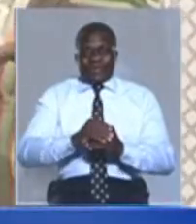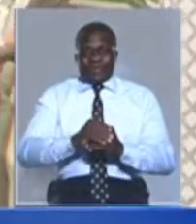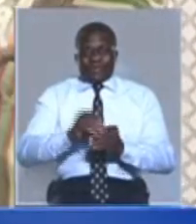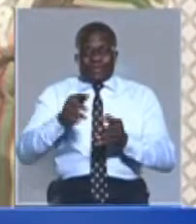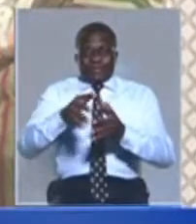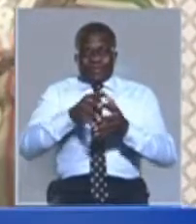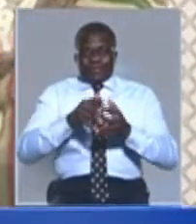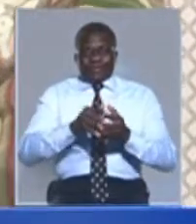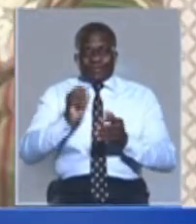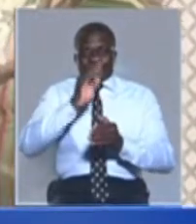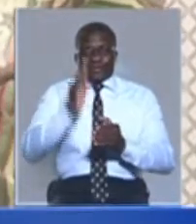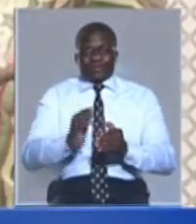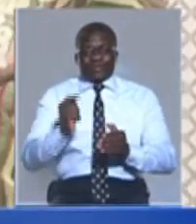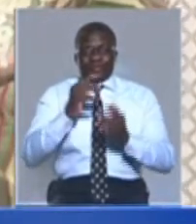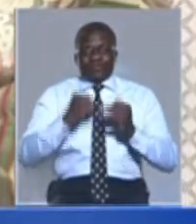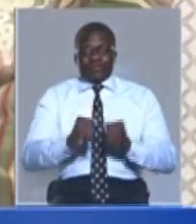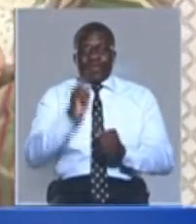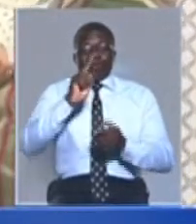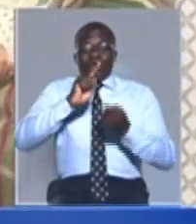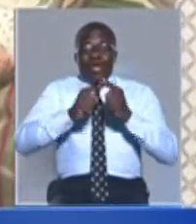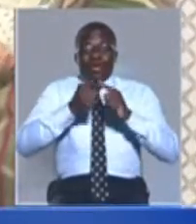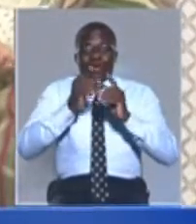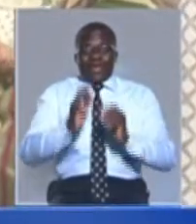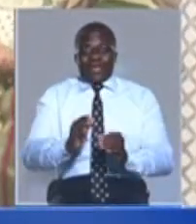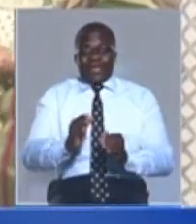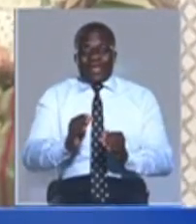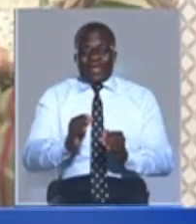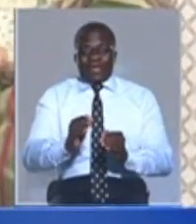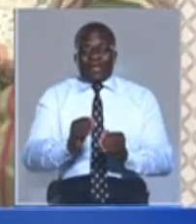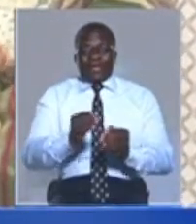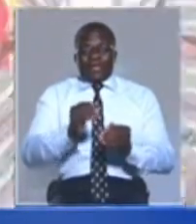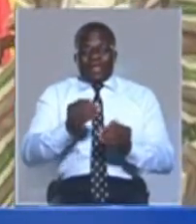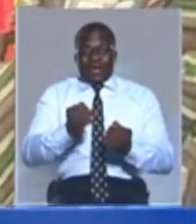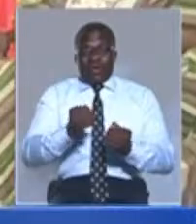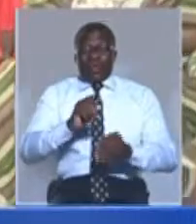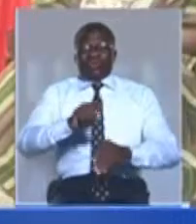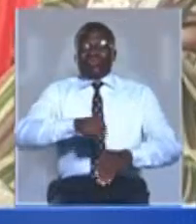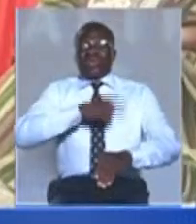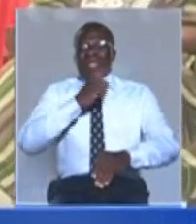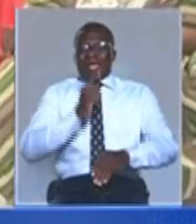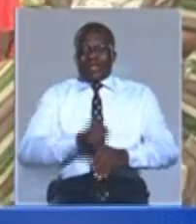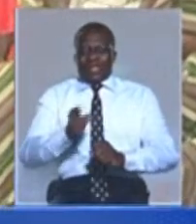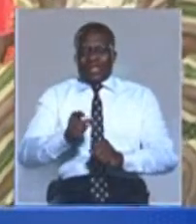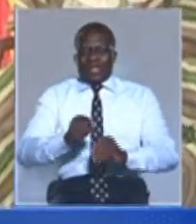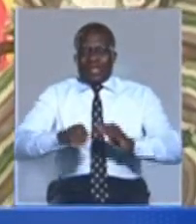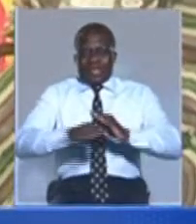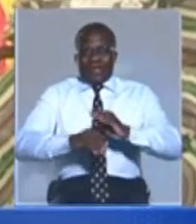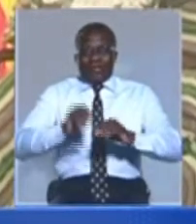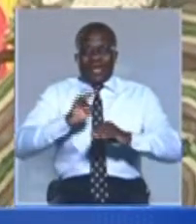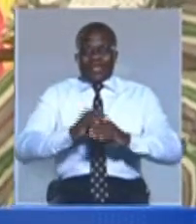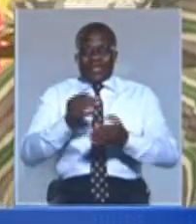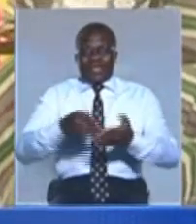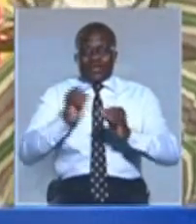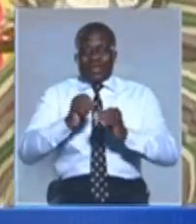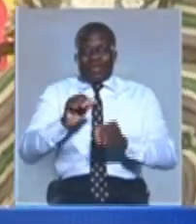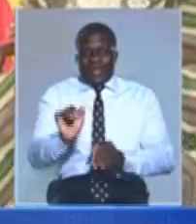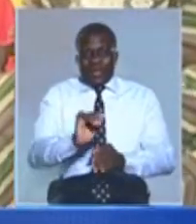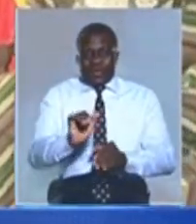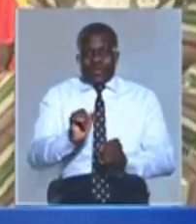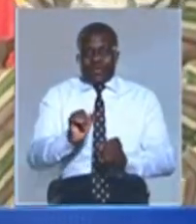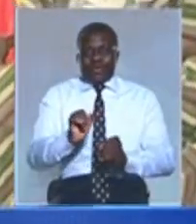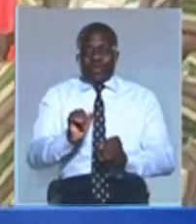États-Unis et le Bénin, nous avons un partenariat de longue durée. C'est basé sur les valeurs communes